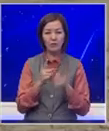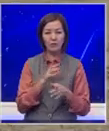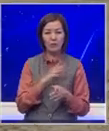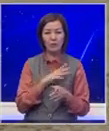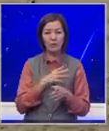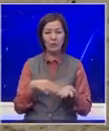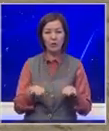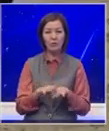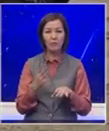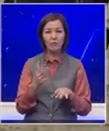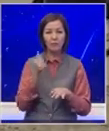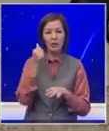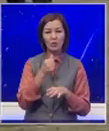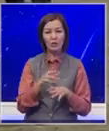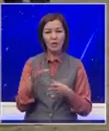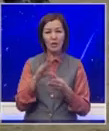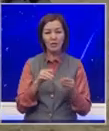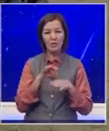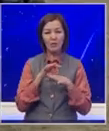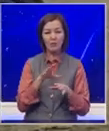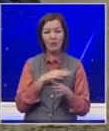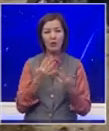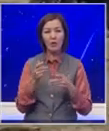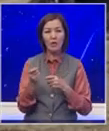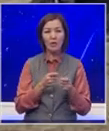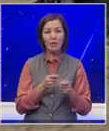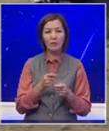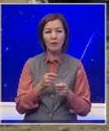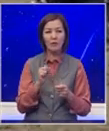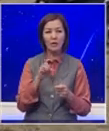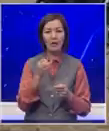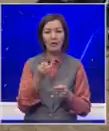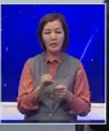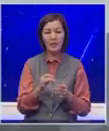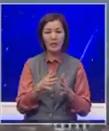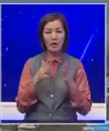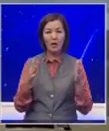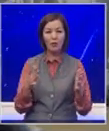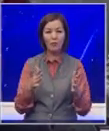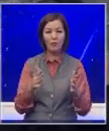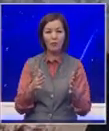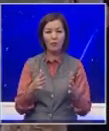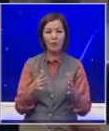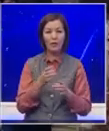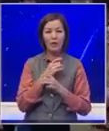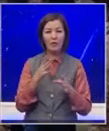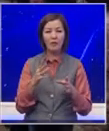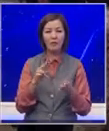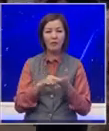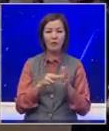шара 5 жылдан бері ұйымдастырылып келеді. Ауыл әкімі Арай Елубекұлы алдағы уақытта ауқымын кеңейтіп, кең көлемде атап өту